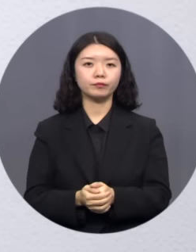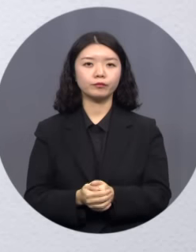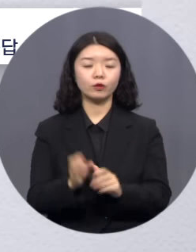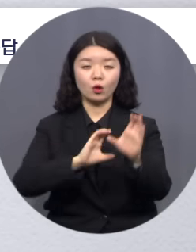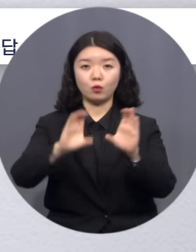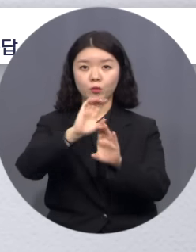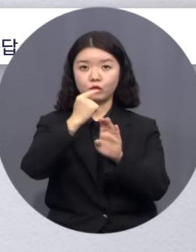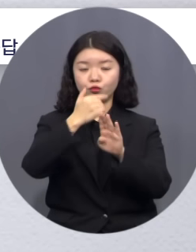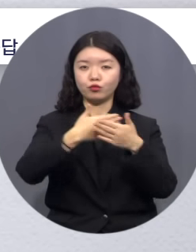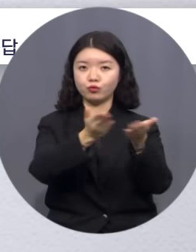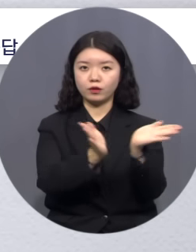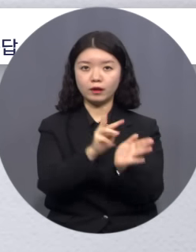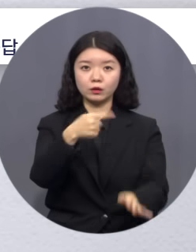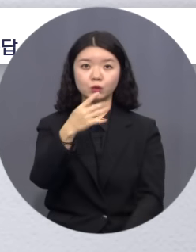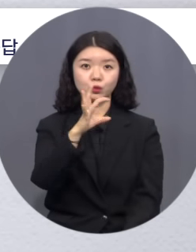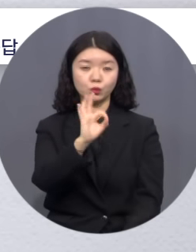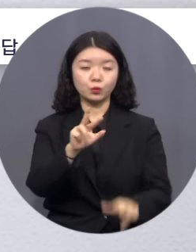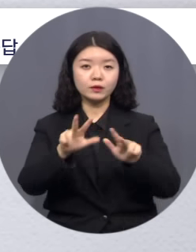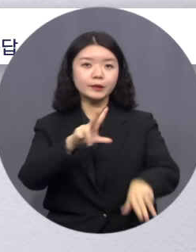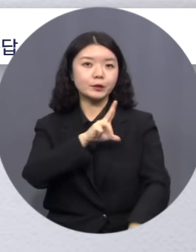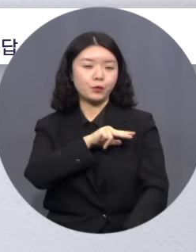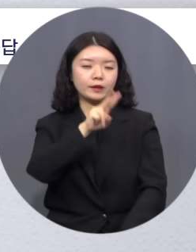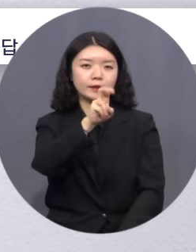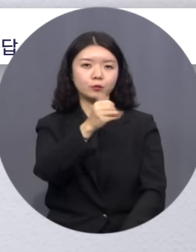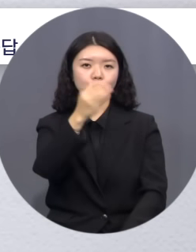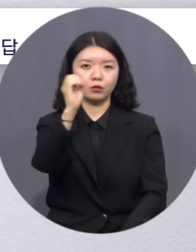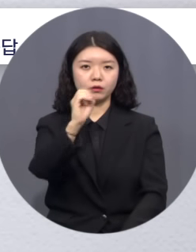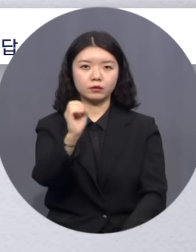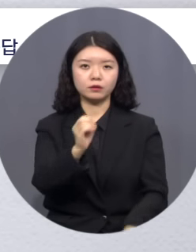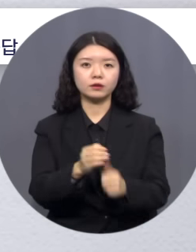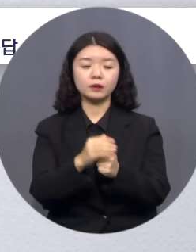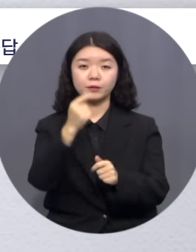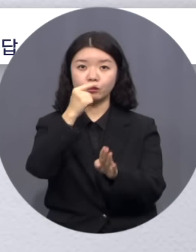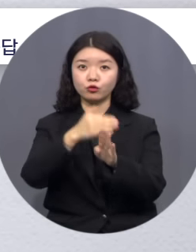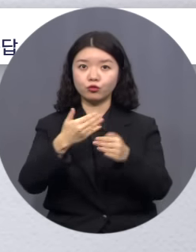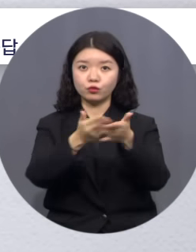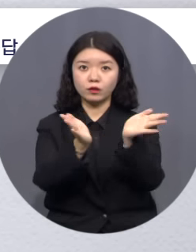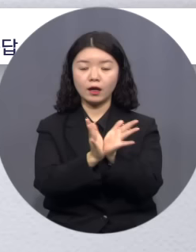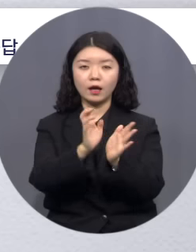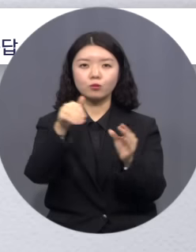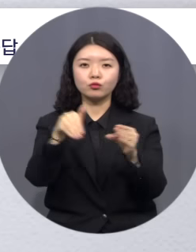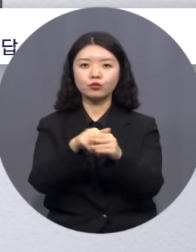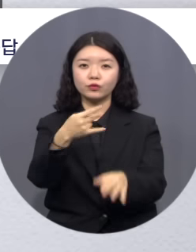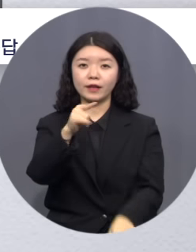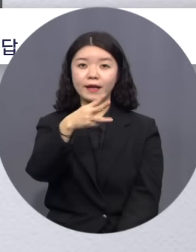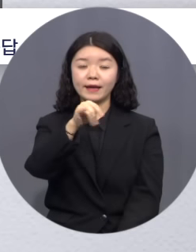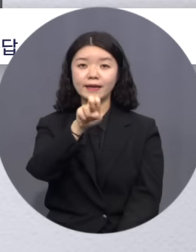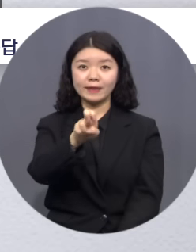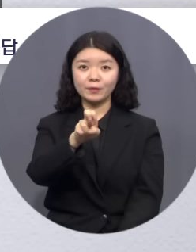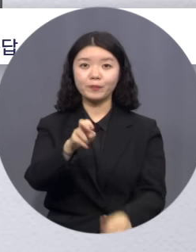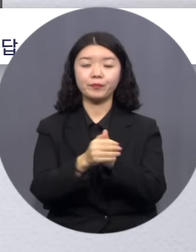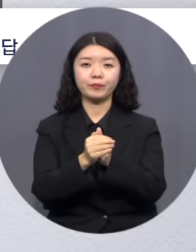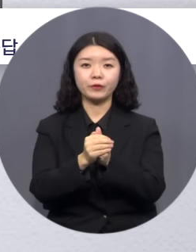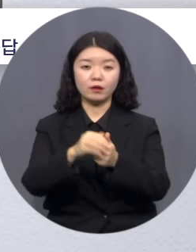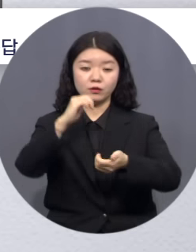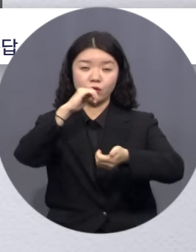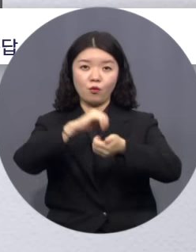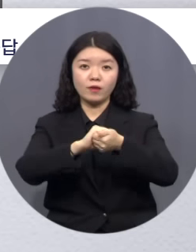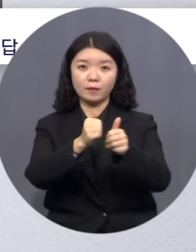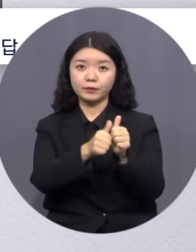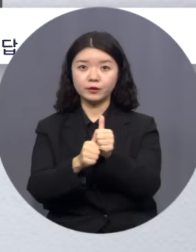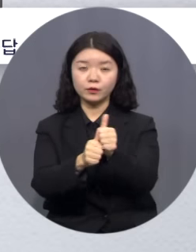더불어민주당 송재호 현 국회의원 29% 민주당 문대림 전 문재인 정부 청와대 비서관